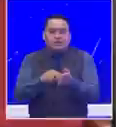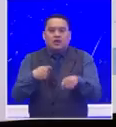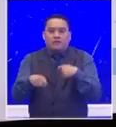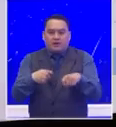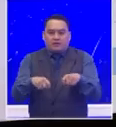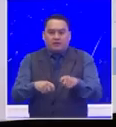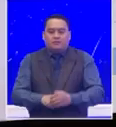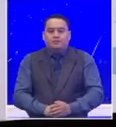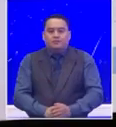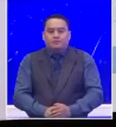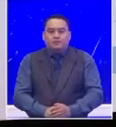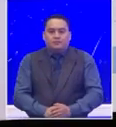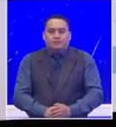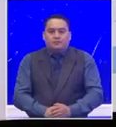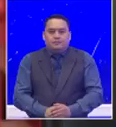товаров.